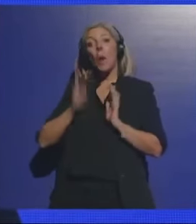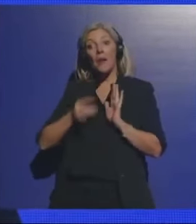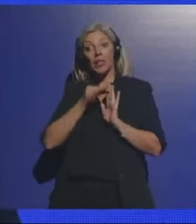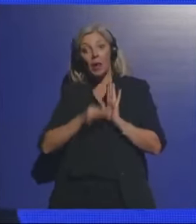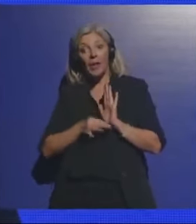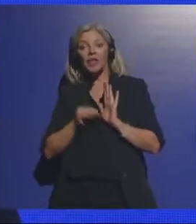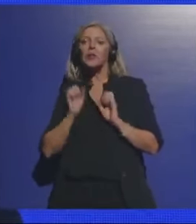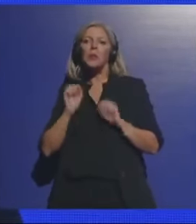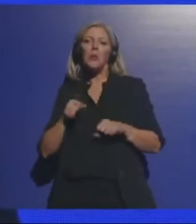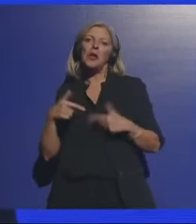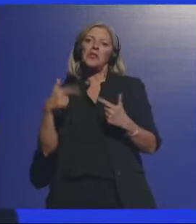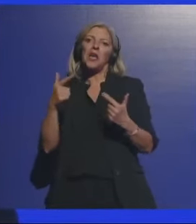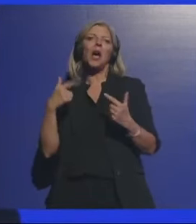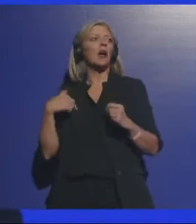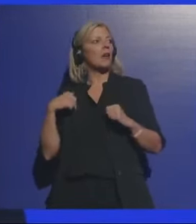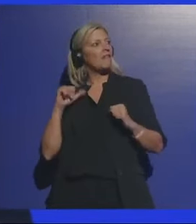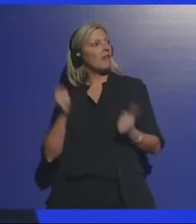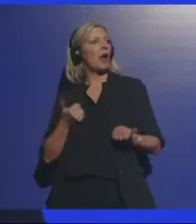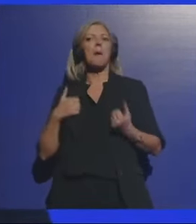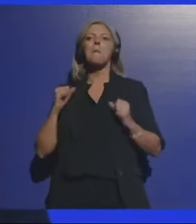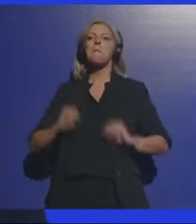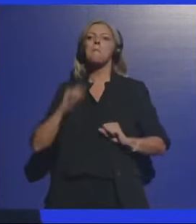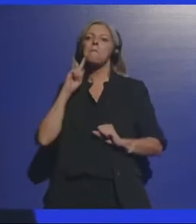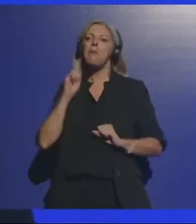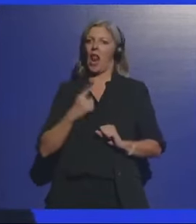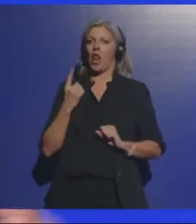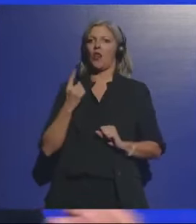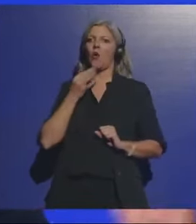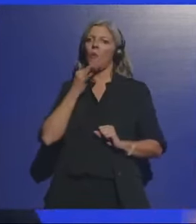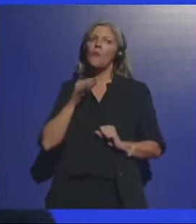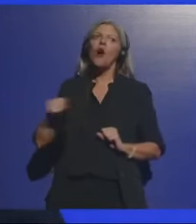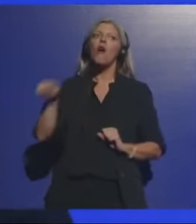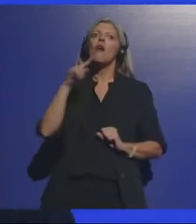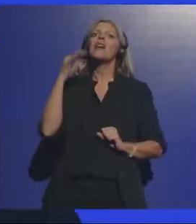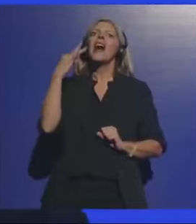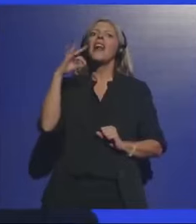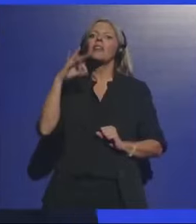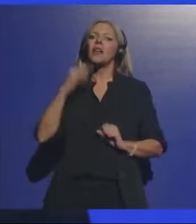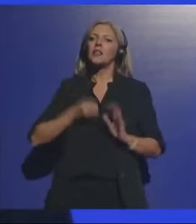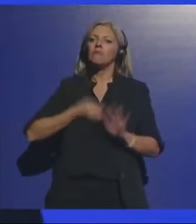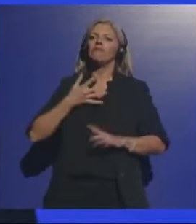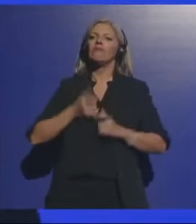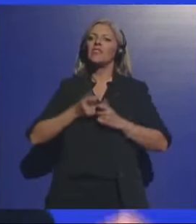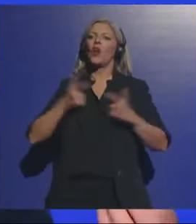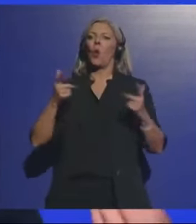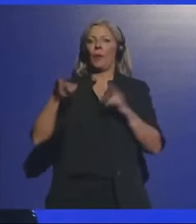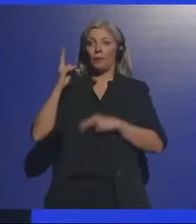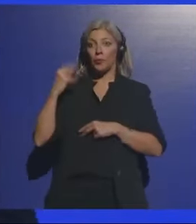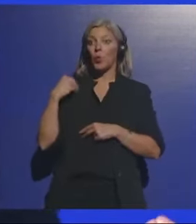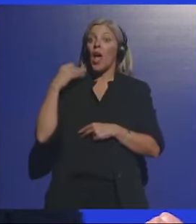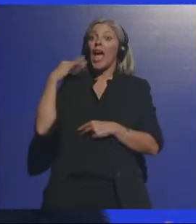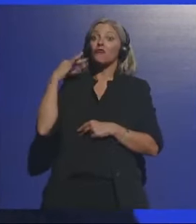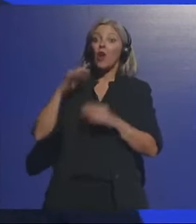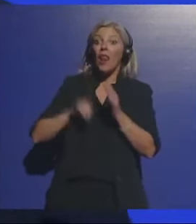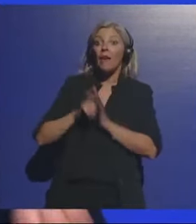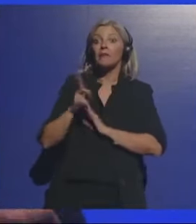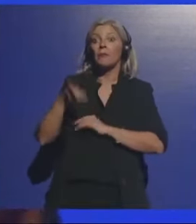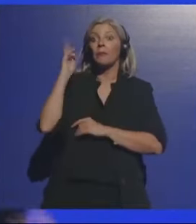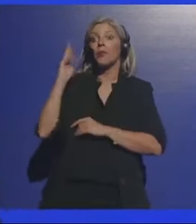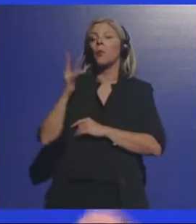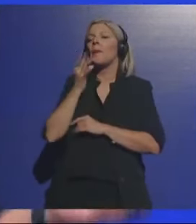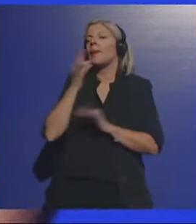a stare meglio a vivere meglio e a portare al massimo le vostre caratteristiche le vostre eccellenze le vostre bellezze